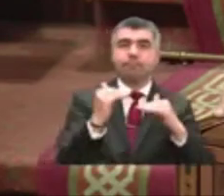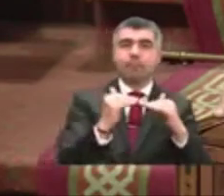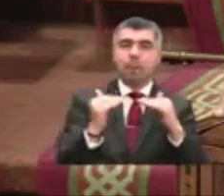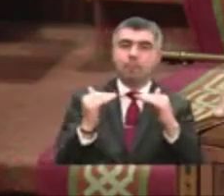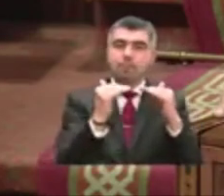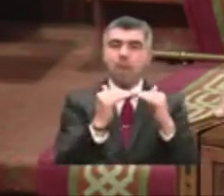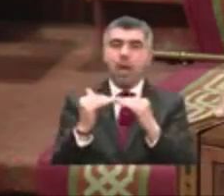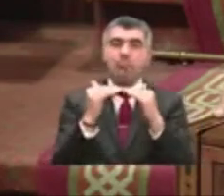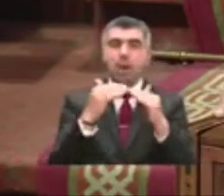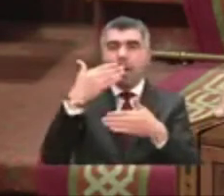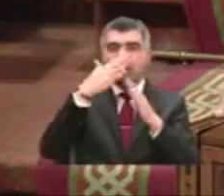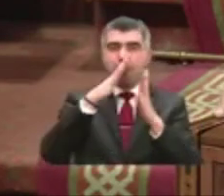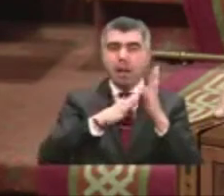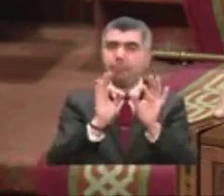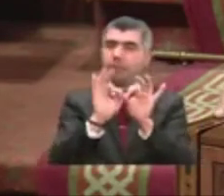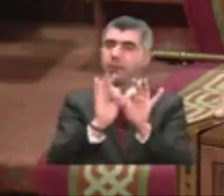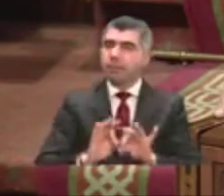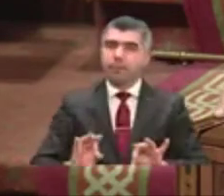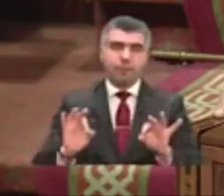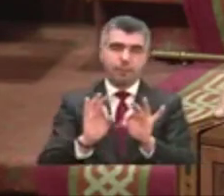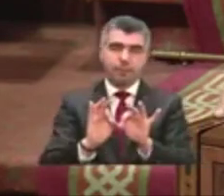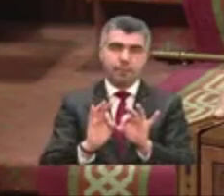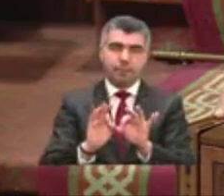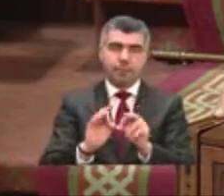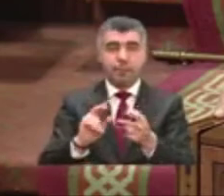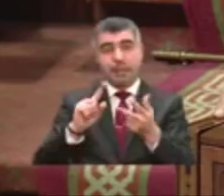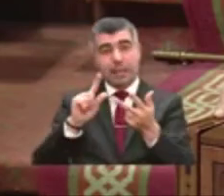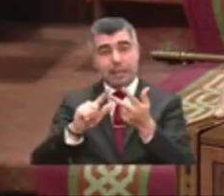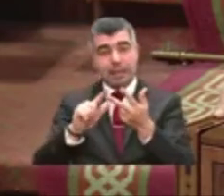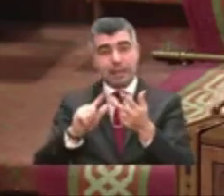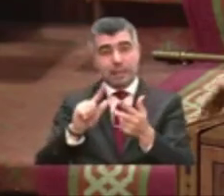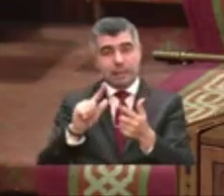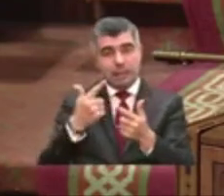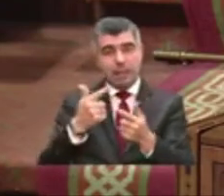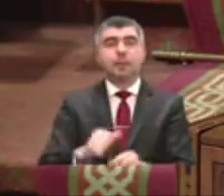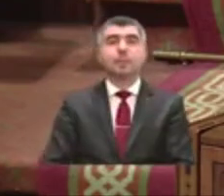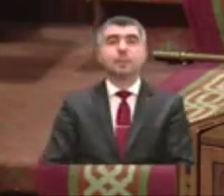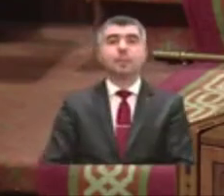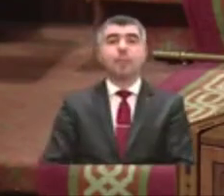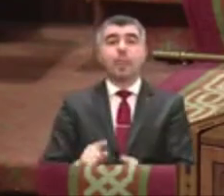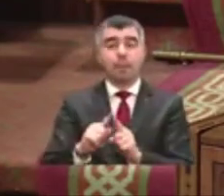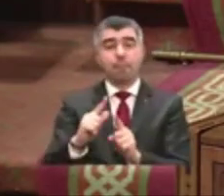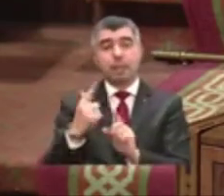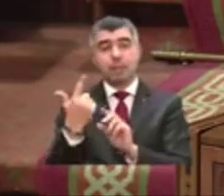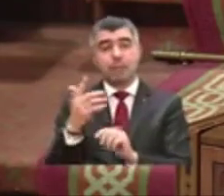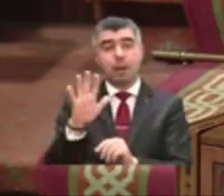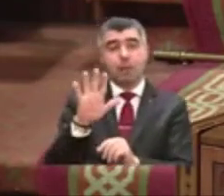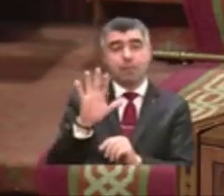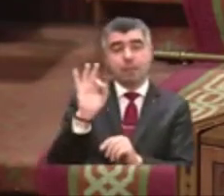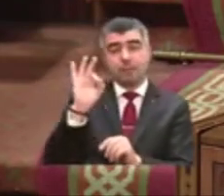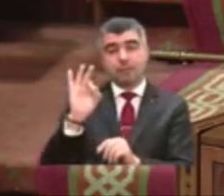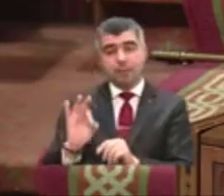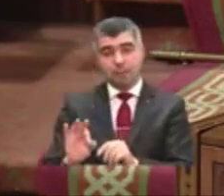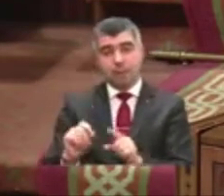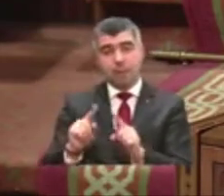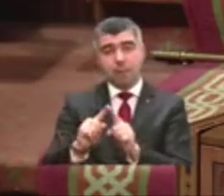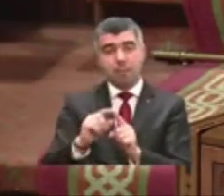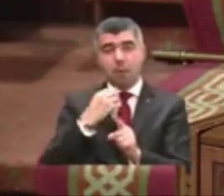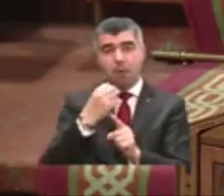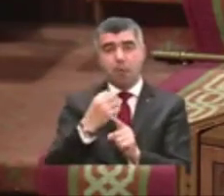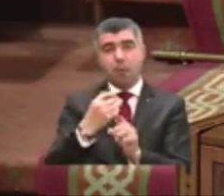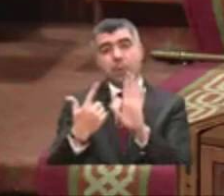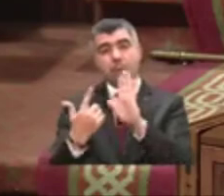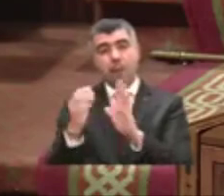بالنسبة للمياه. النقطة الثانية وهو أن عندنا 57% ديال الواردات المائية،